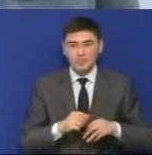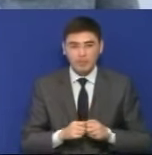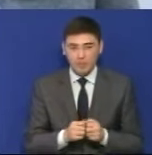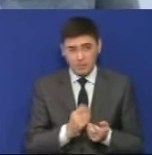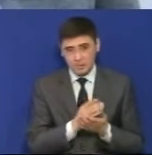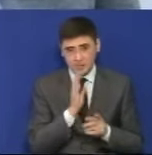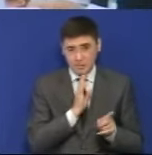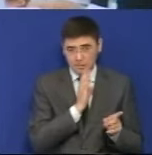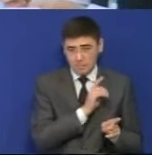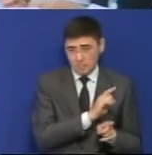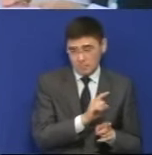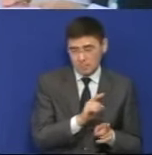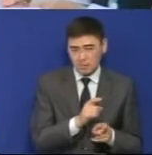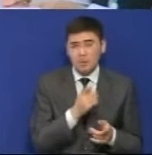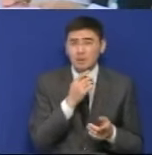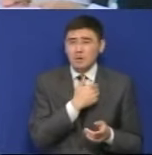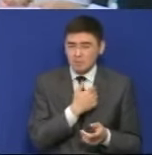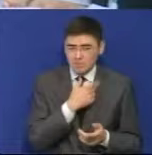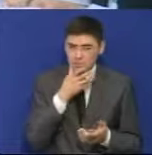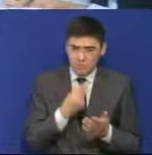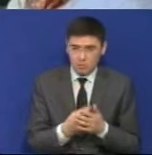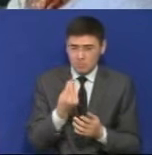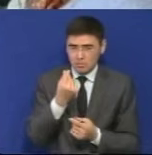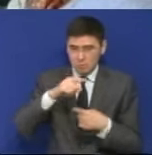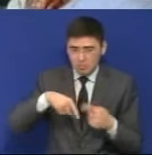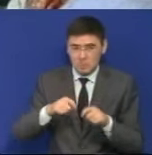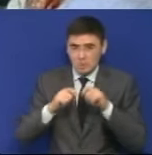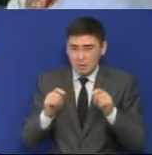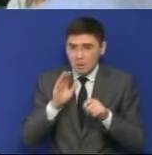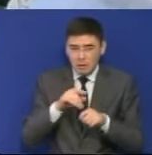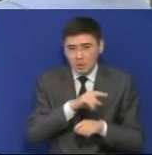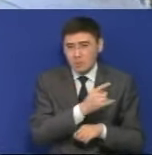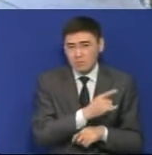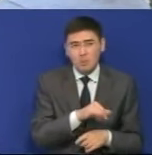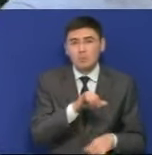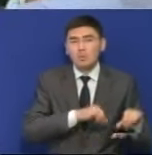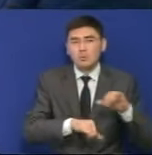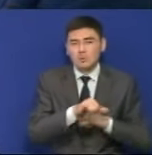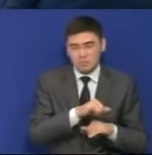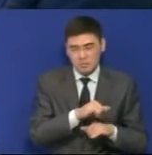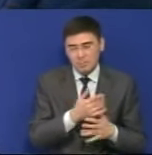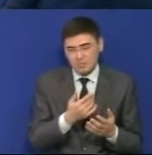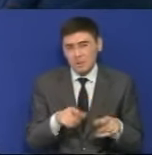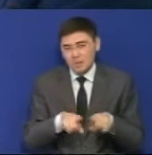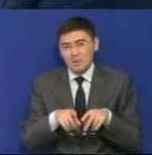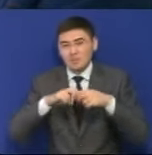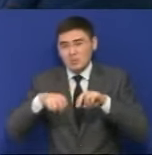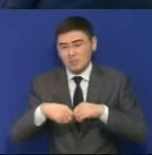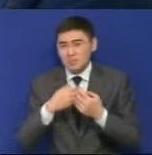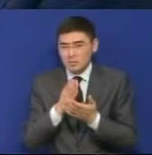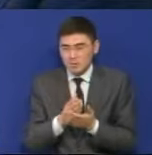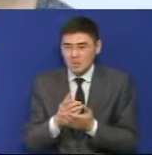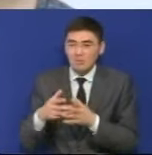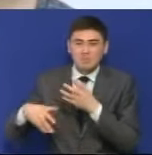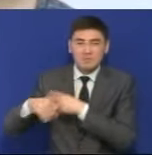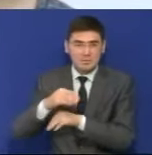таких женщин есть те, кто хочет и может работать, но не с кем оставить ребенка-инвалида. Данный вопрос поднимался не раз. Участники заседания